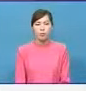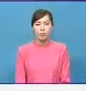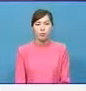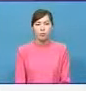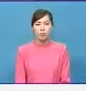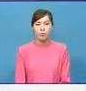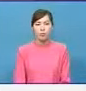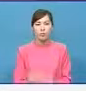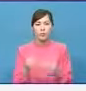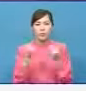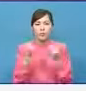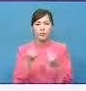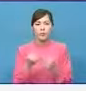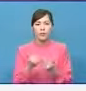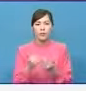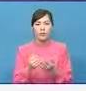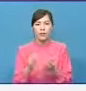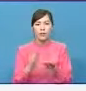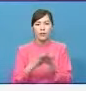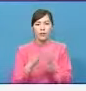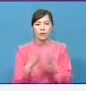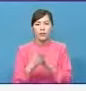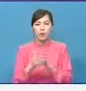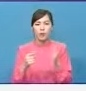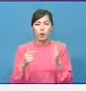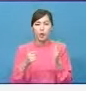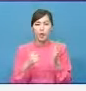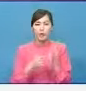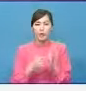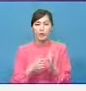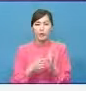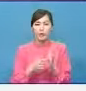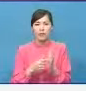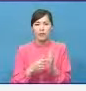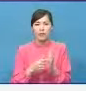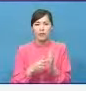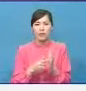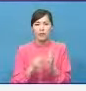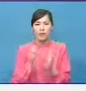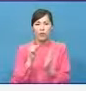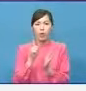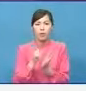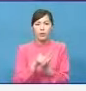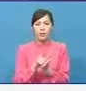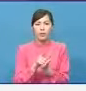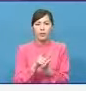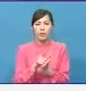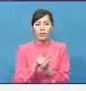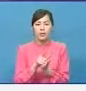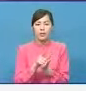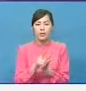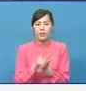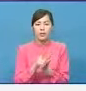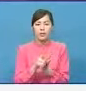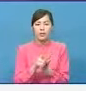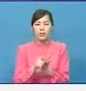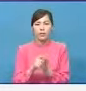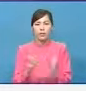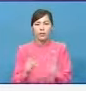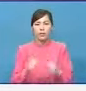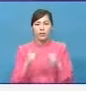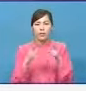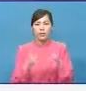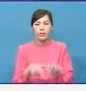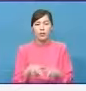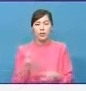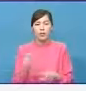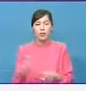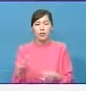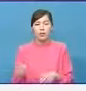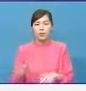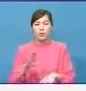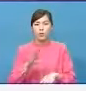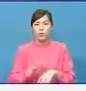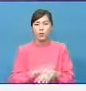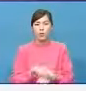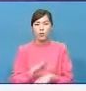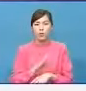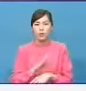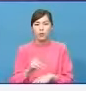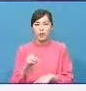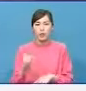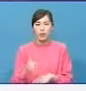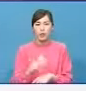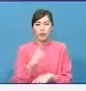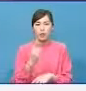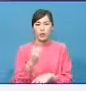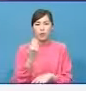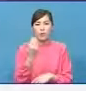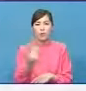Қазіргі стратегияның негізгі мақсаты ол міндетті түрде осы қылмыскер адамдарына қолына кісен салу емес, ең бірінші